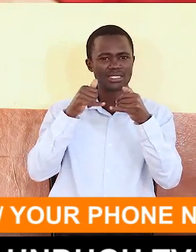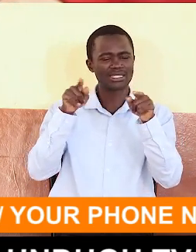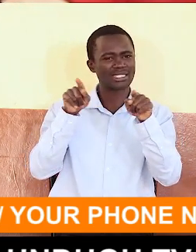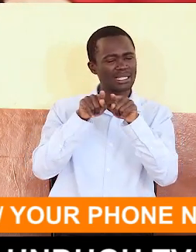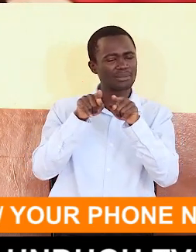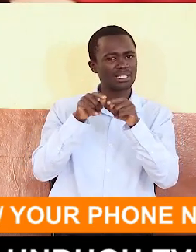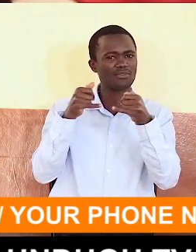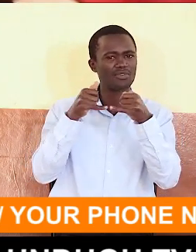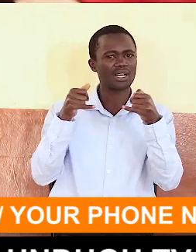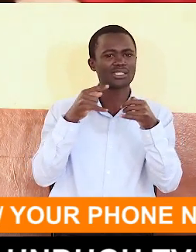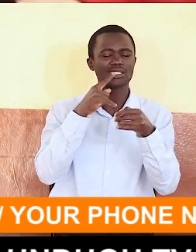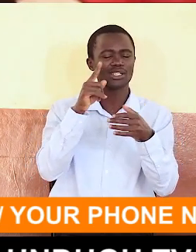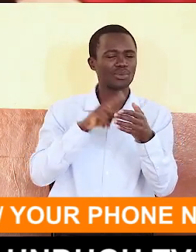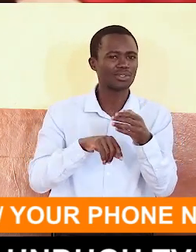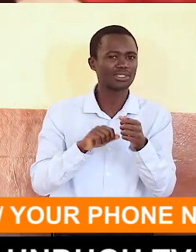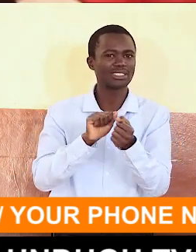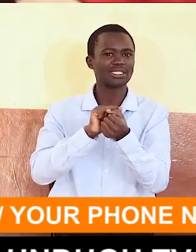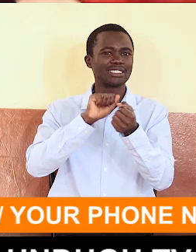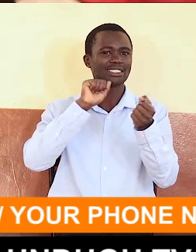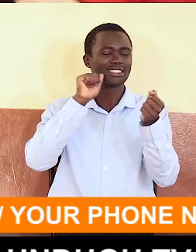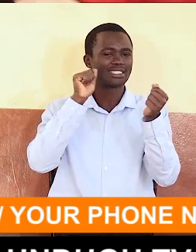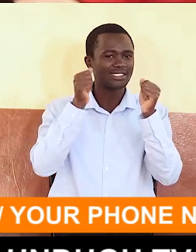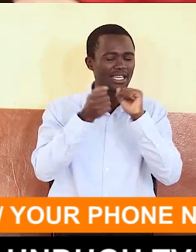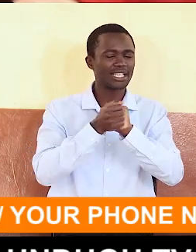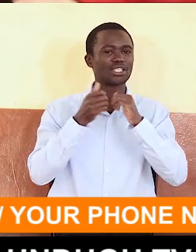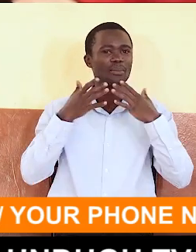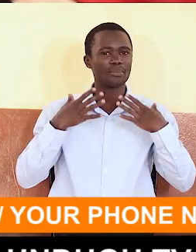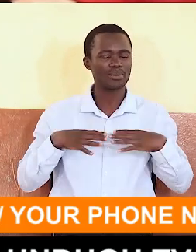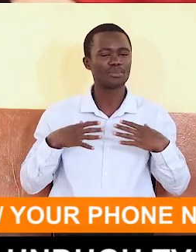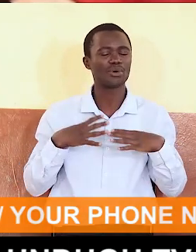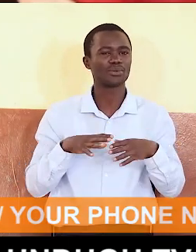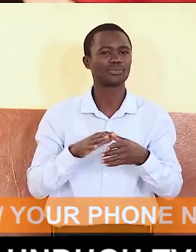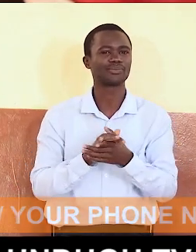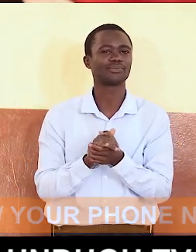unasema kuangeuza, utawangeuza watu